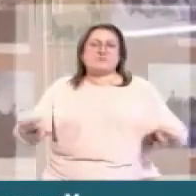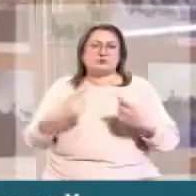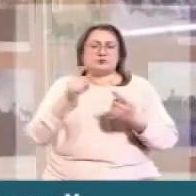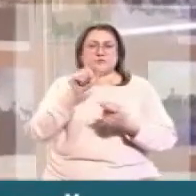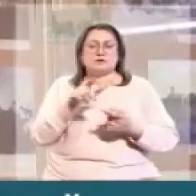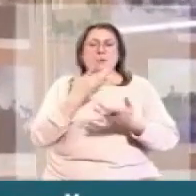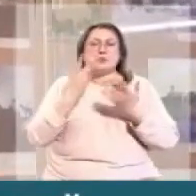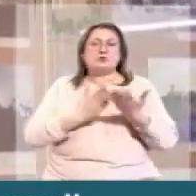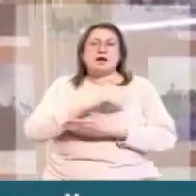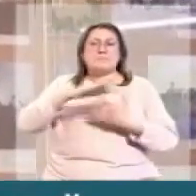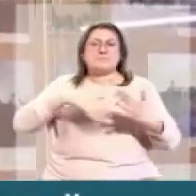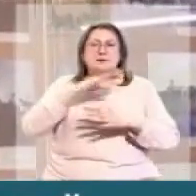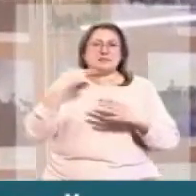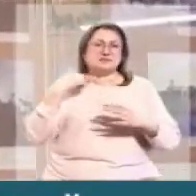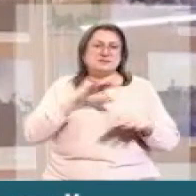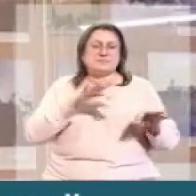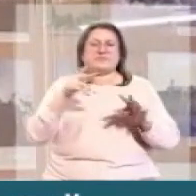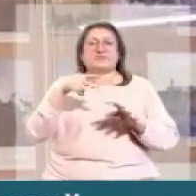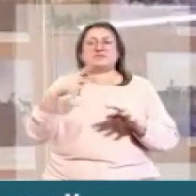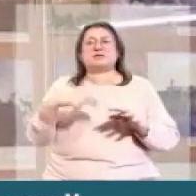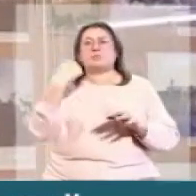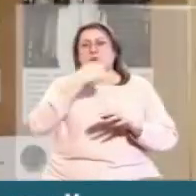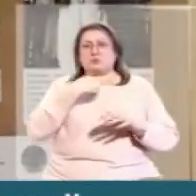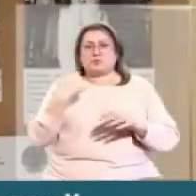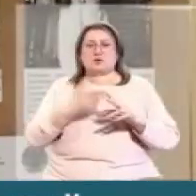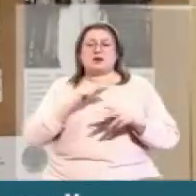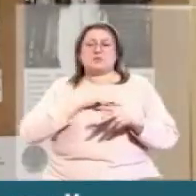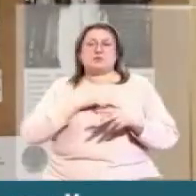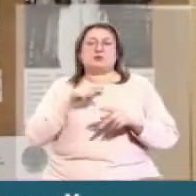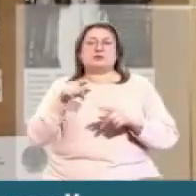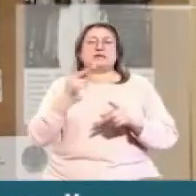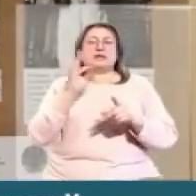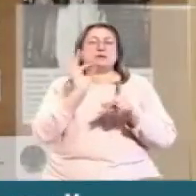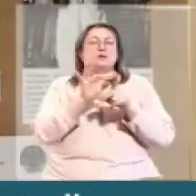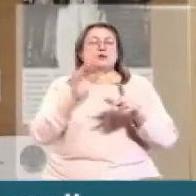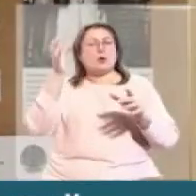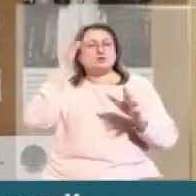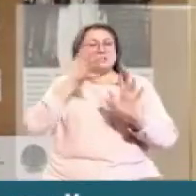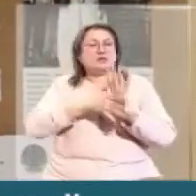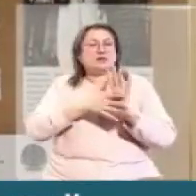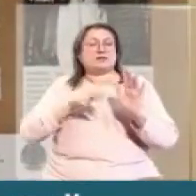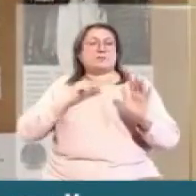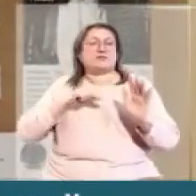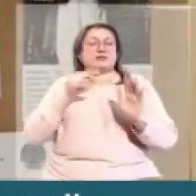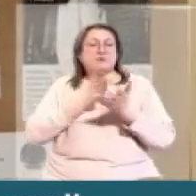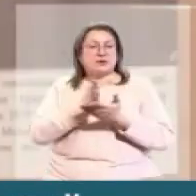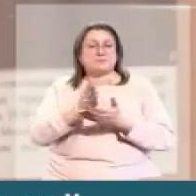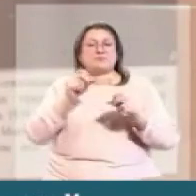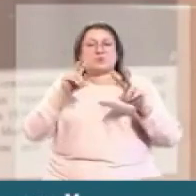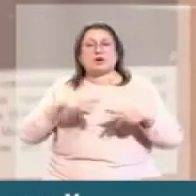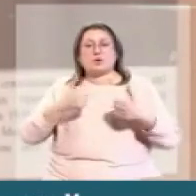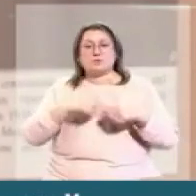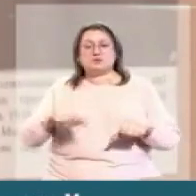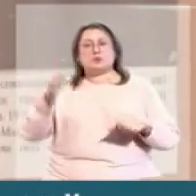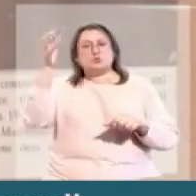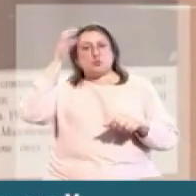жертв политических репрессий создана в 2020 году. Ее деятельность сосредоточена на научно-исследовательском направлении. Членами комиссии,